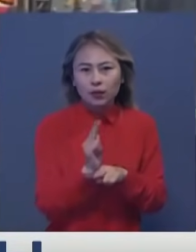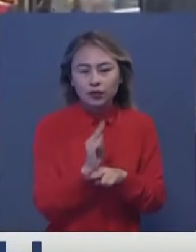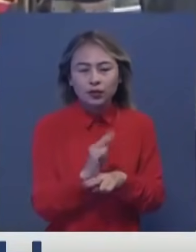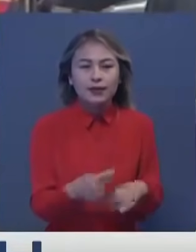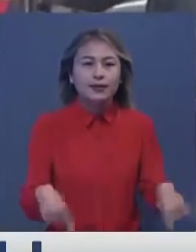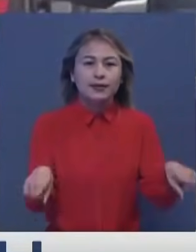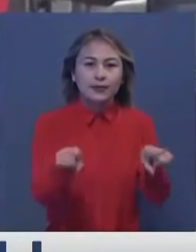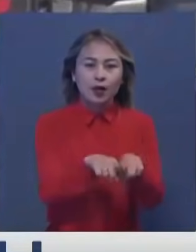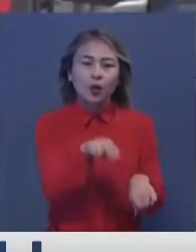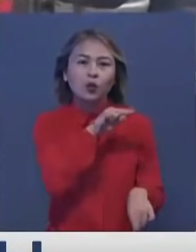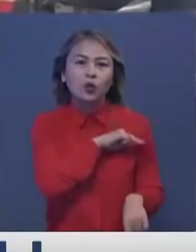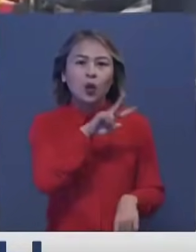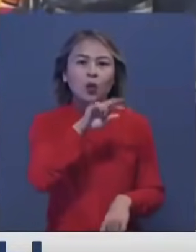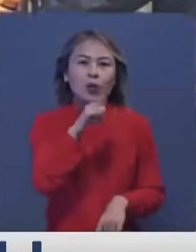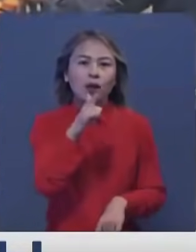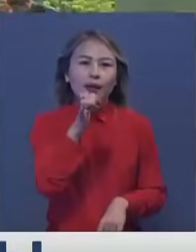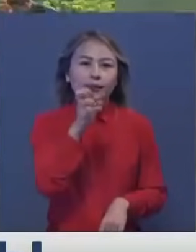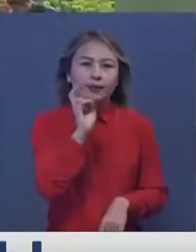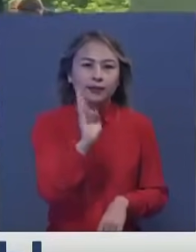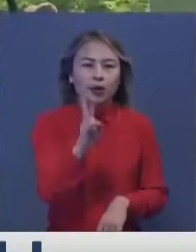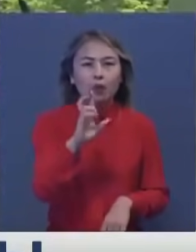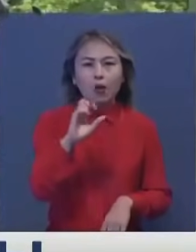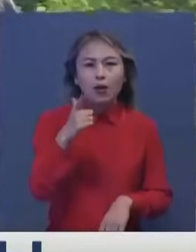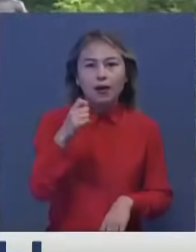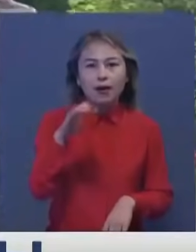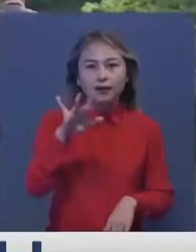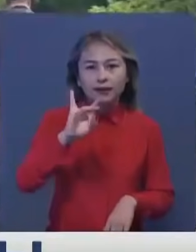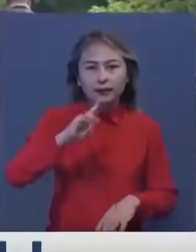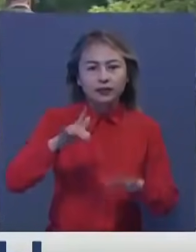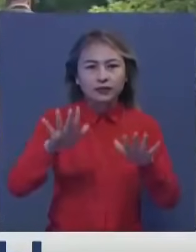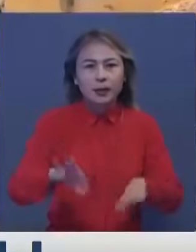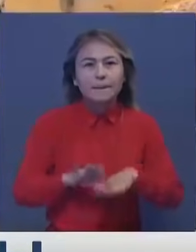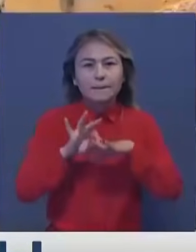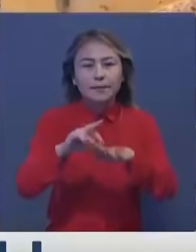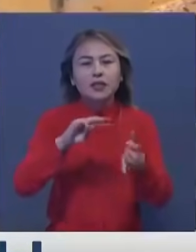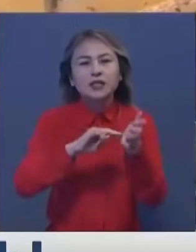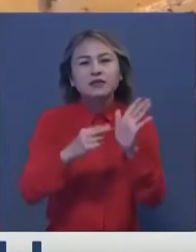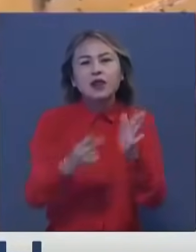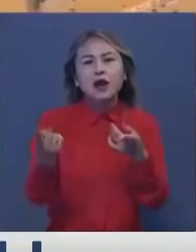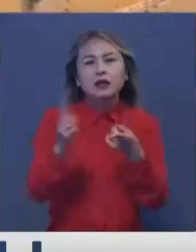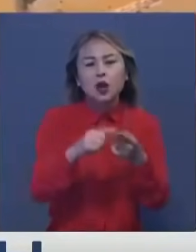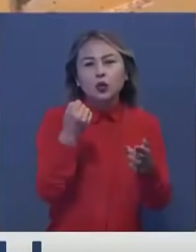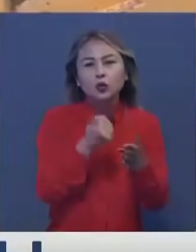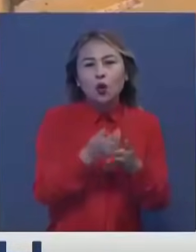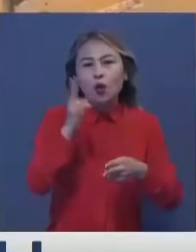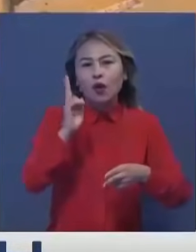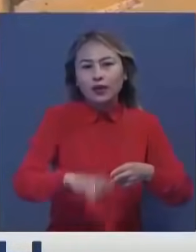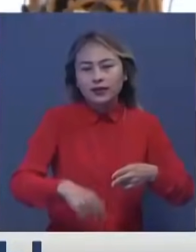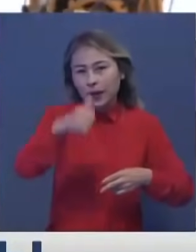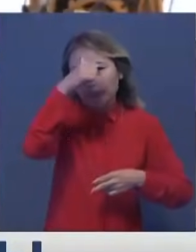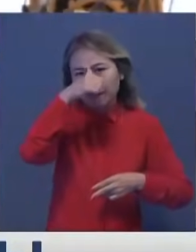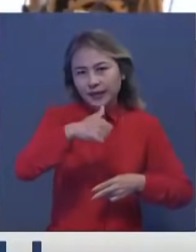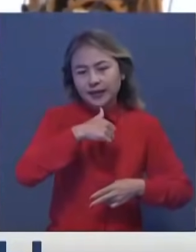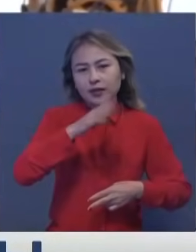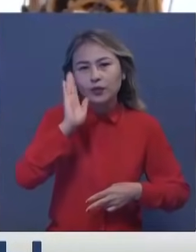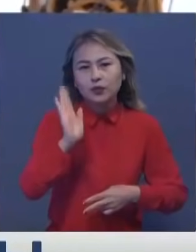Дәл осындай жұмыстар Луганск, Константиновка, Богатыр, Қаратай ауылдарында жүріп жатыр. Жоспарға сай жұмыс айдың аяғына дейін аяқталуы тиіс. К